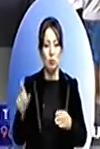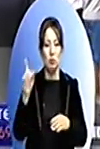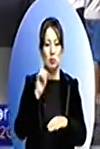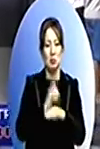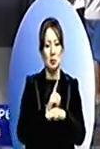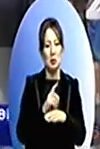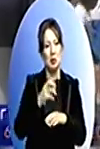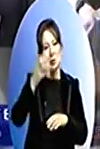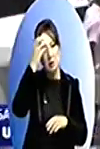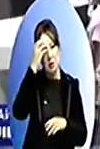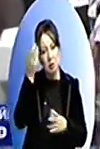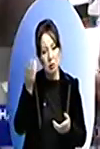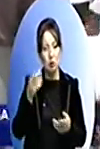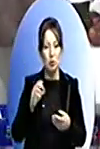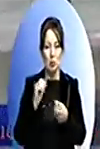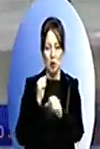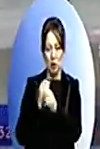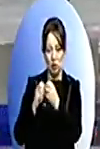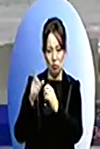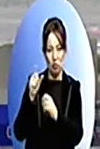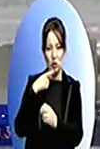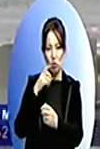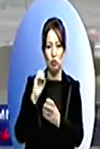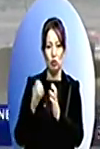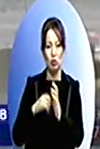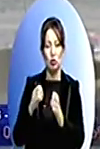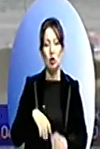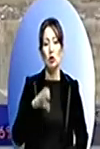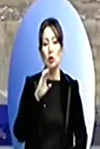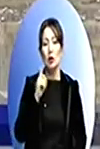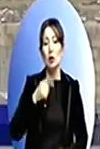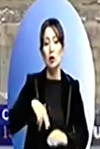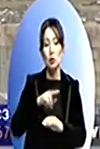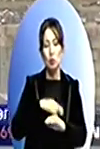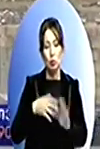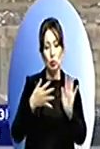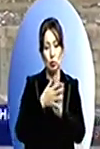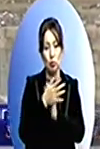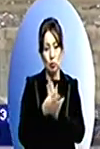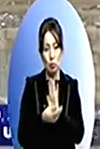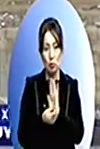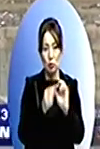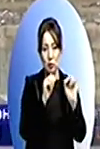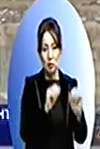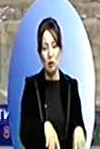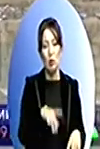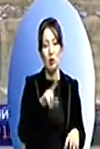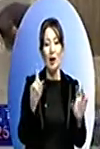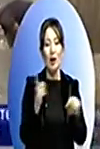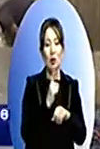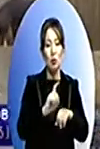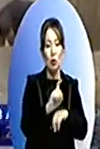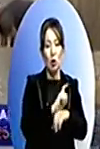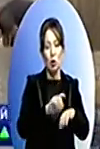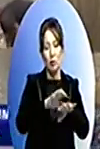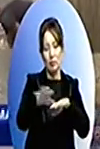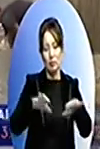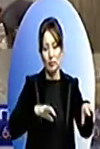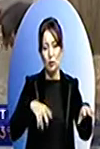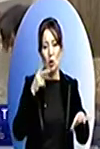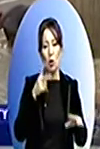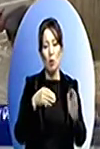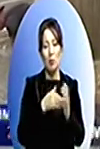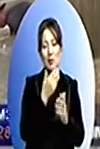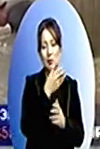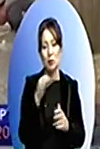гэдэг юм уу энэ хийсэн үний эмийг бас хэлгэсэн. Сонгин хайрхан дүүргийн хэмжээнд гэхэд төсвийн хөрөнгө оруулалтаар энэ онд 11 хорооны нийтдээ 2500 гаруй айл